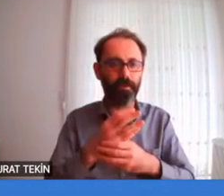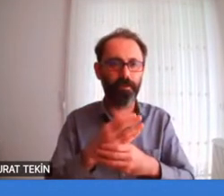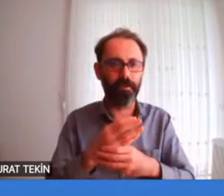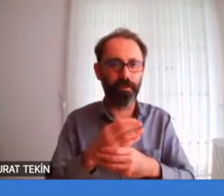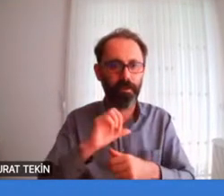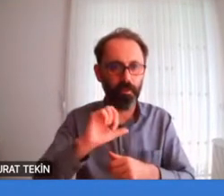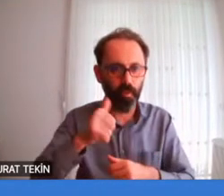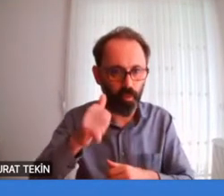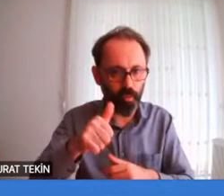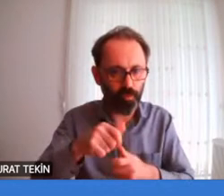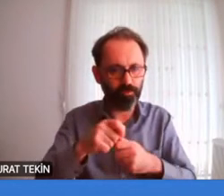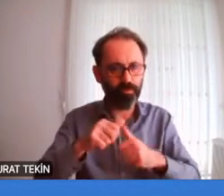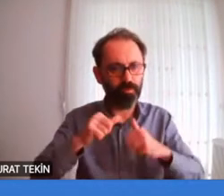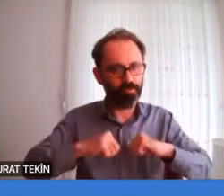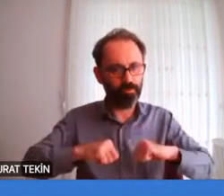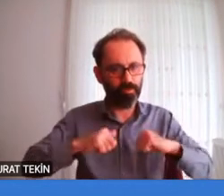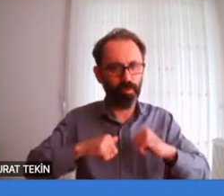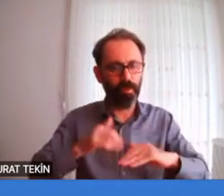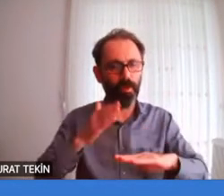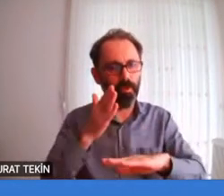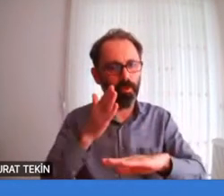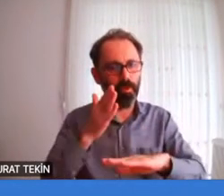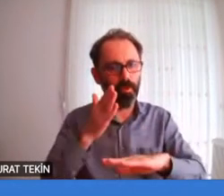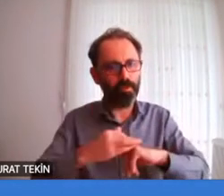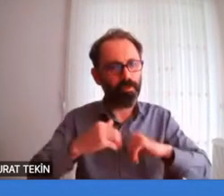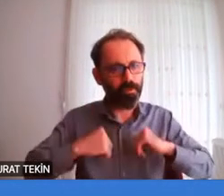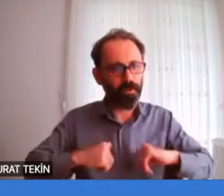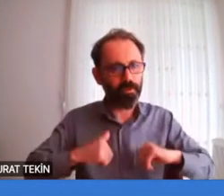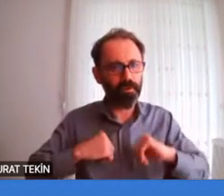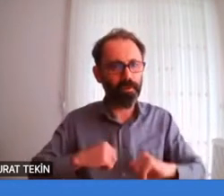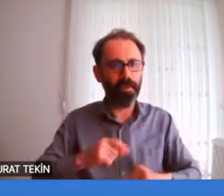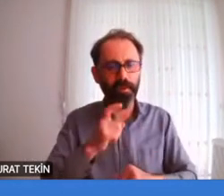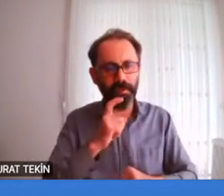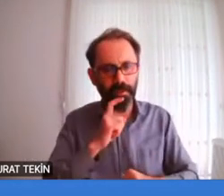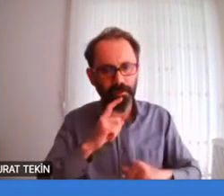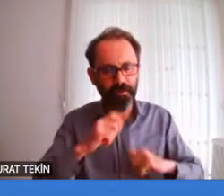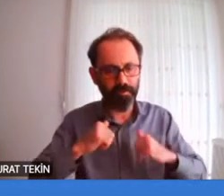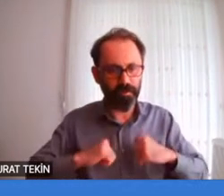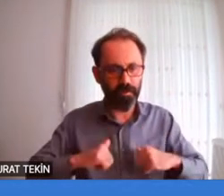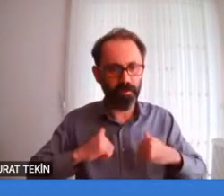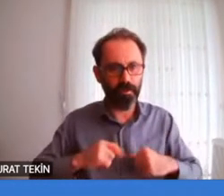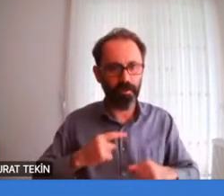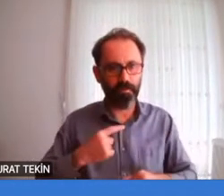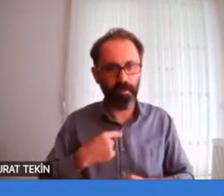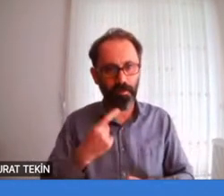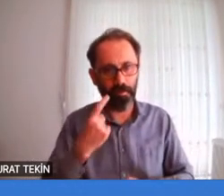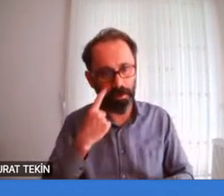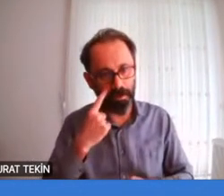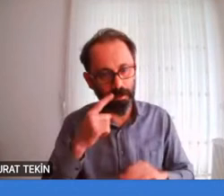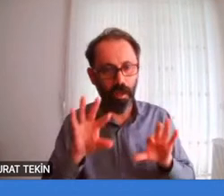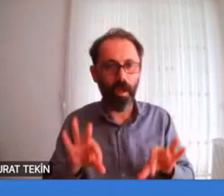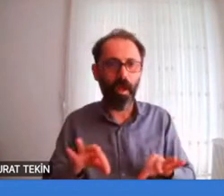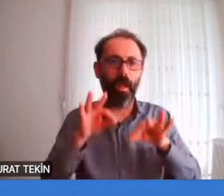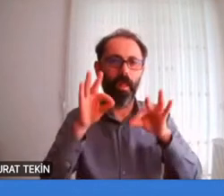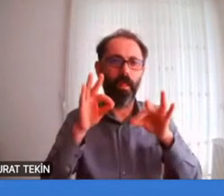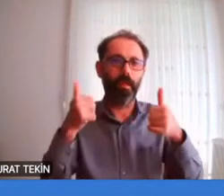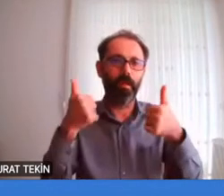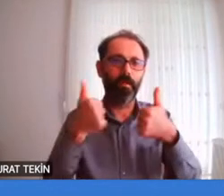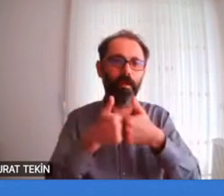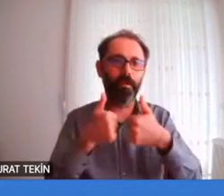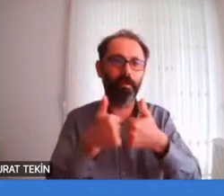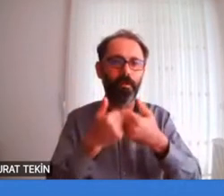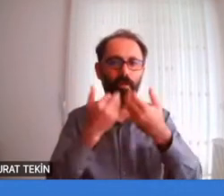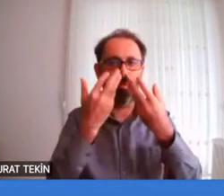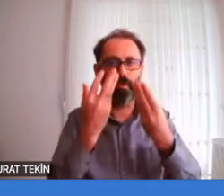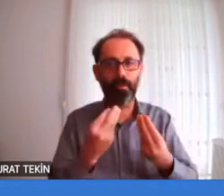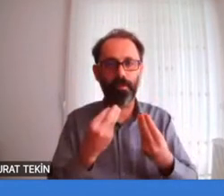ondan sonra ne kadar iyi mi çalışır, doğru mu çalışır, nasıl çalışır, onu ölçmek için maçlar yapmak zorunda. Hazırlık maçları. İşte